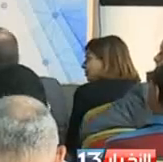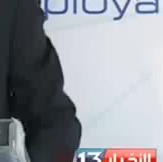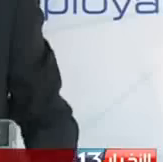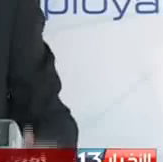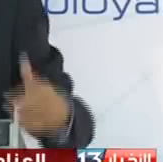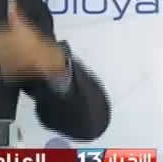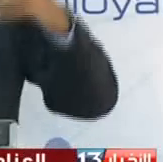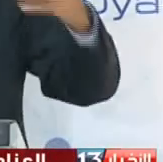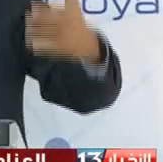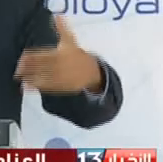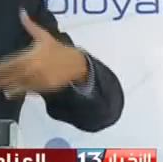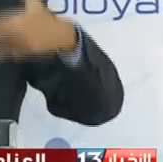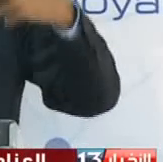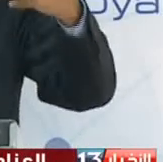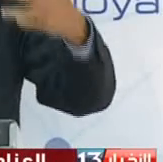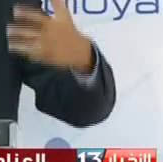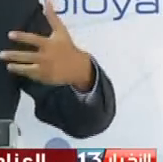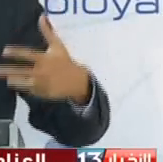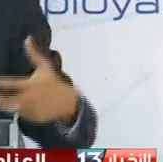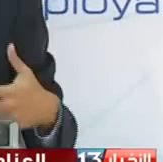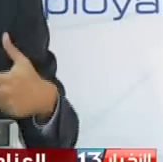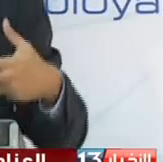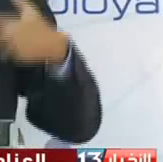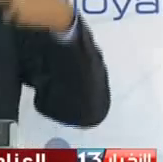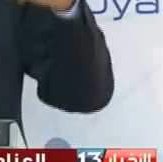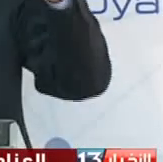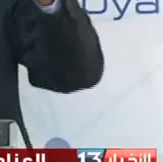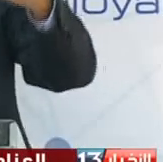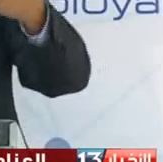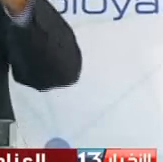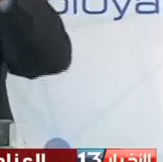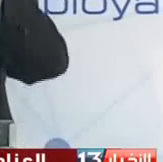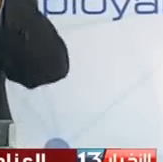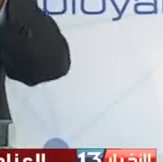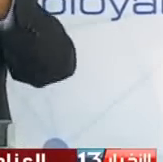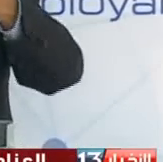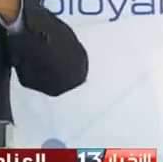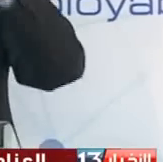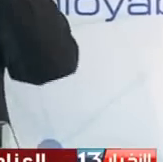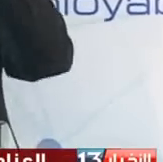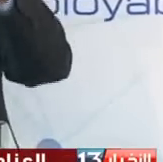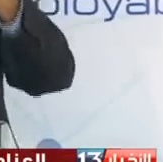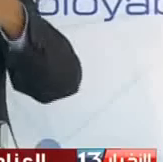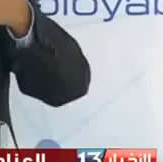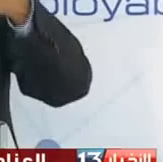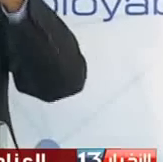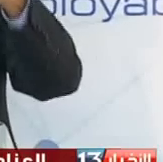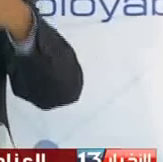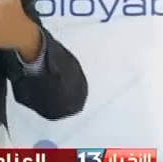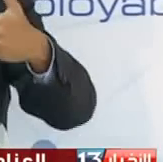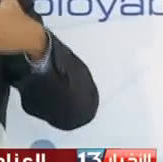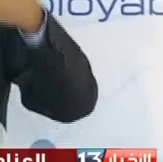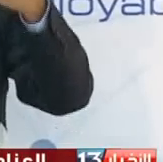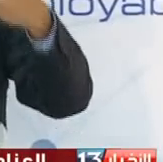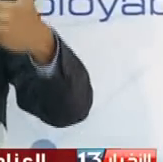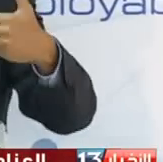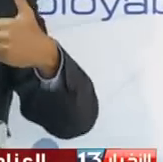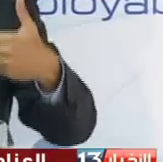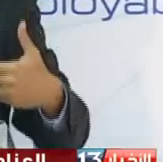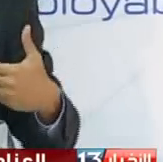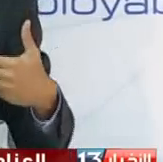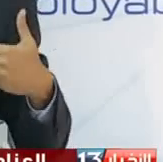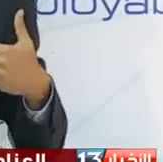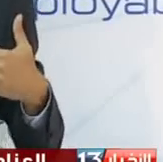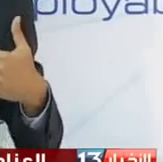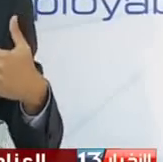وزارة التعليم العالي والبحث العلمي تعلن قرب الانتهاء من وضع برنامج الإصلاح في التعليم العالي وإجراءات لتطوير الخدمات الجامعية والترفيع في